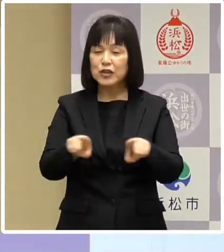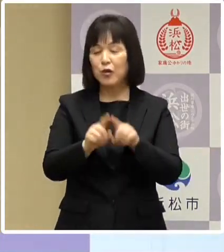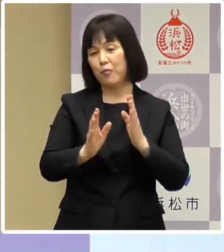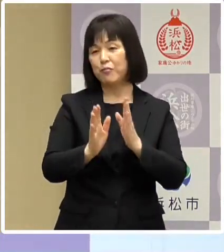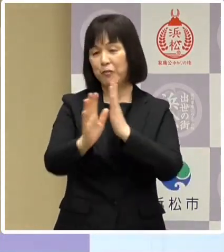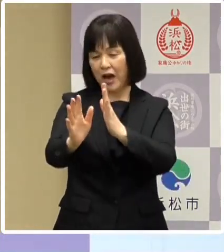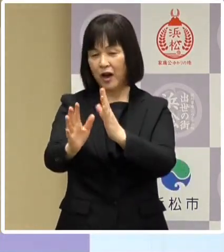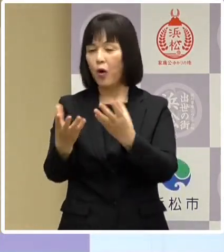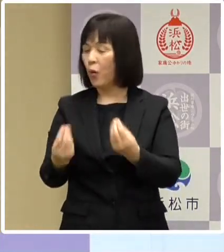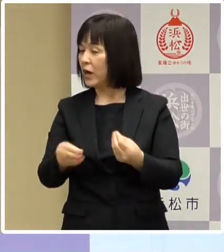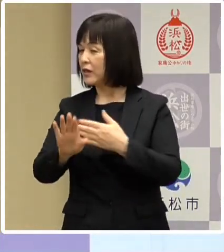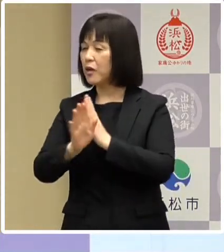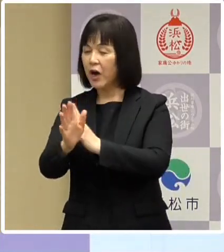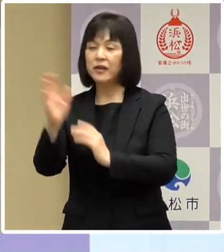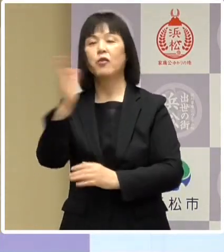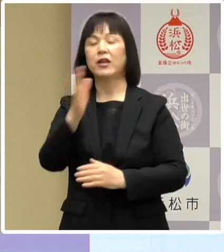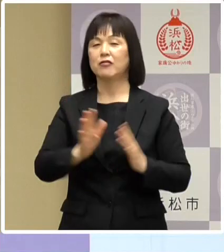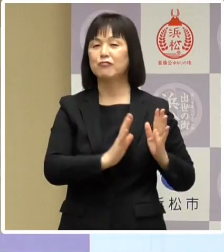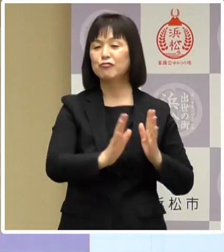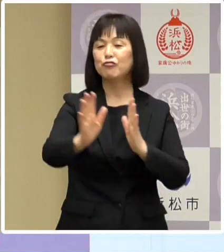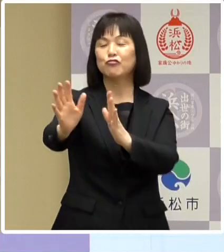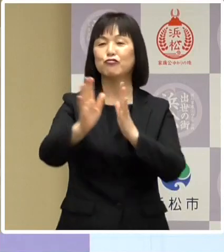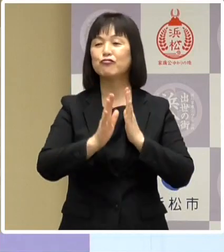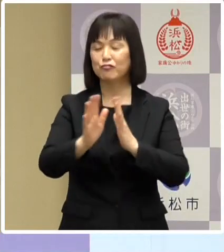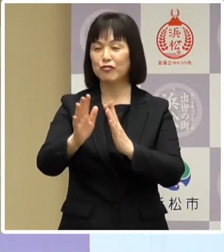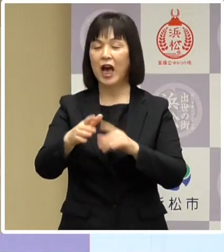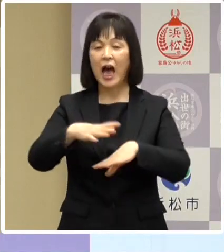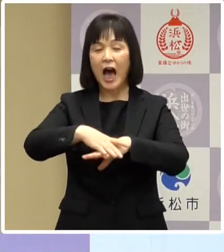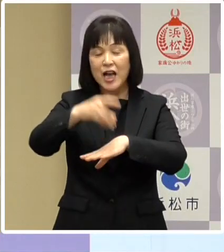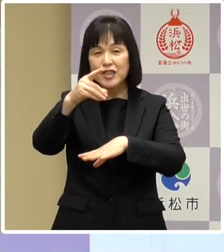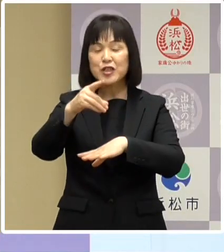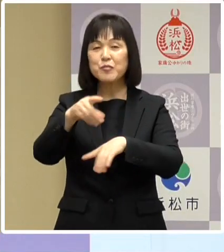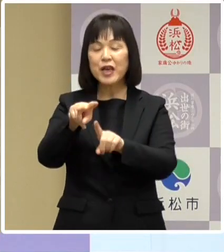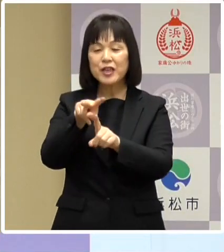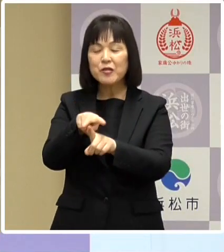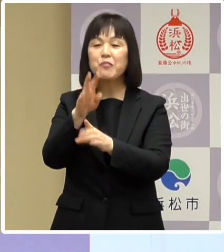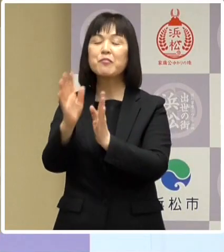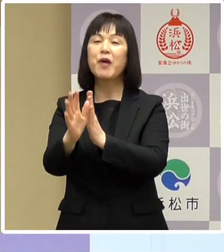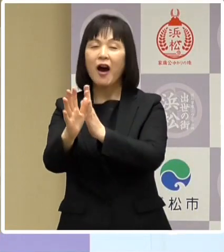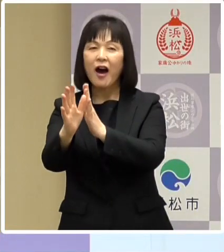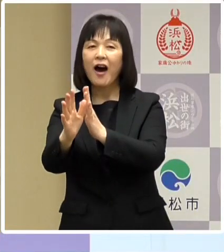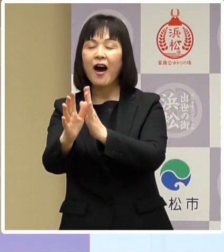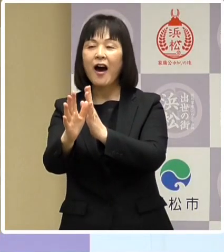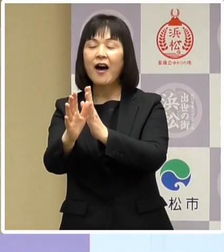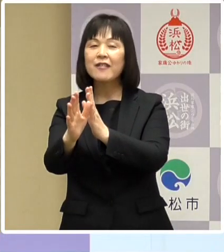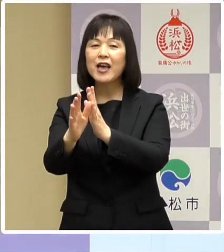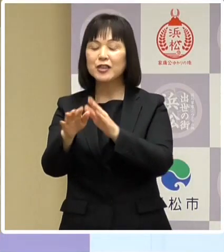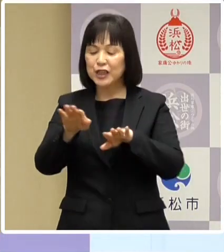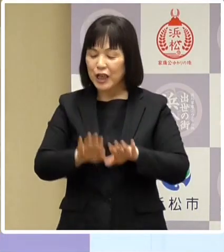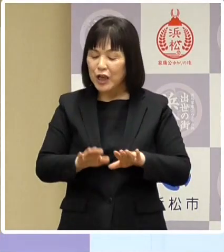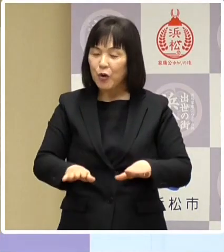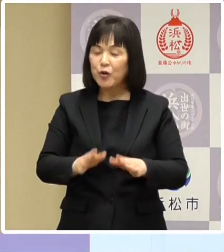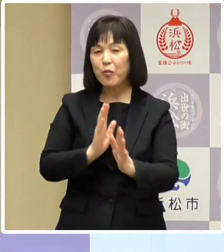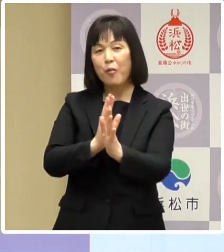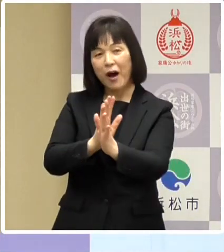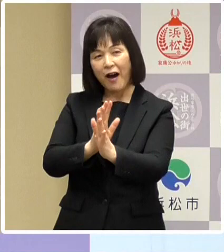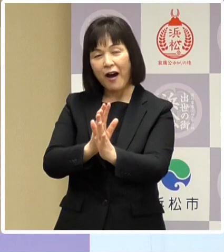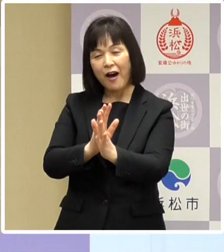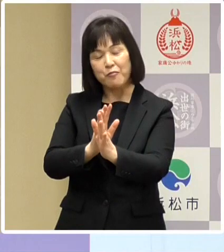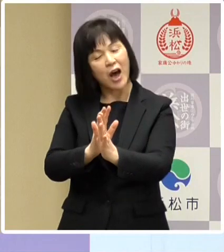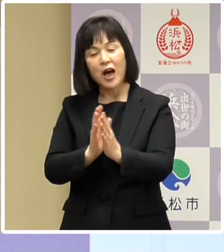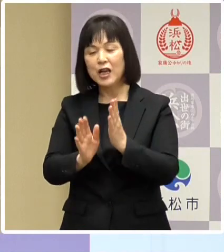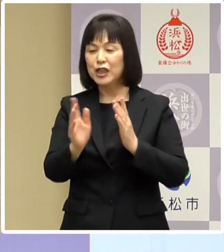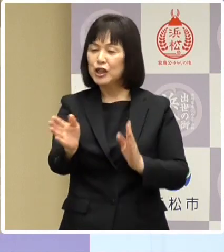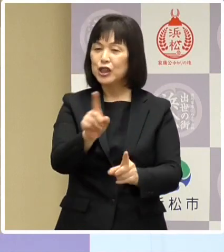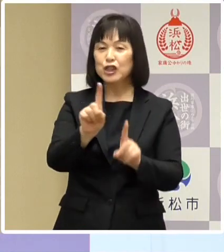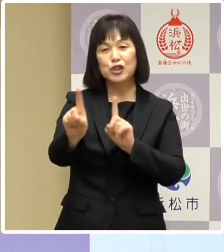ますので、 は い、 じゃあこれはもう最初に騎馬武者があって、その後ずっとついていくような、 まあ、順番等はですね、はい、ちょっと私も